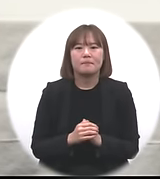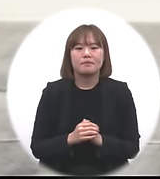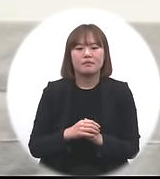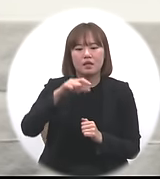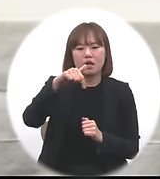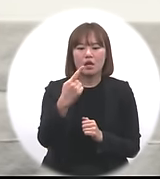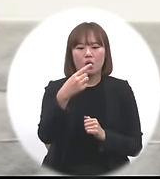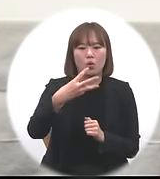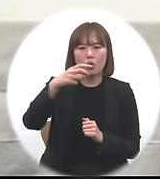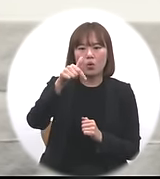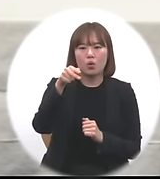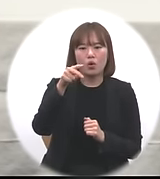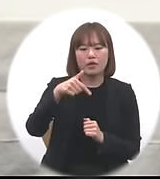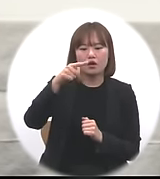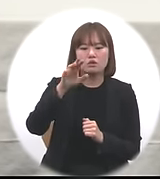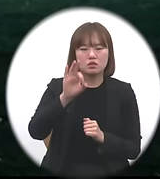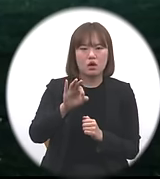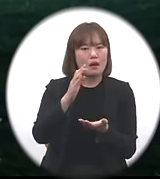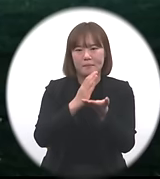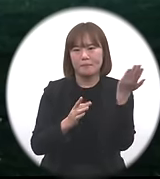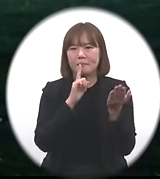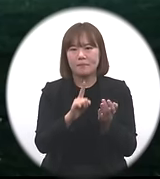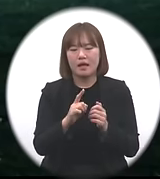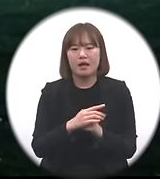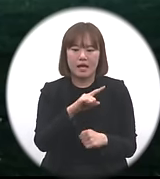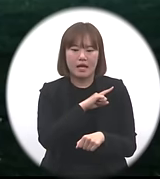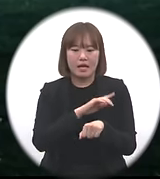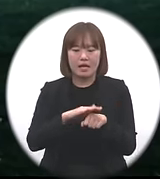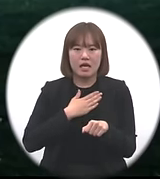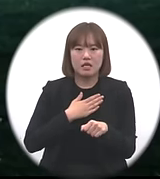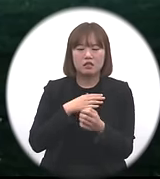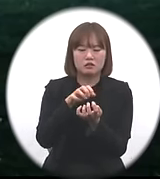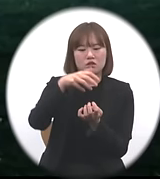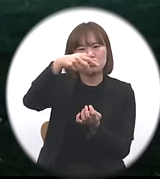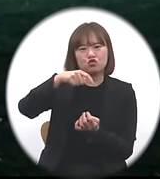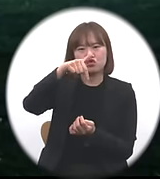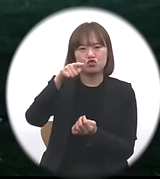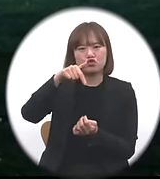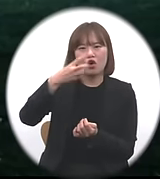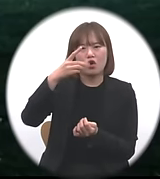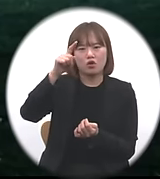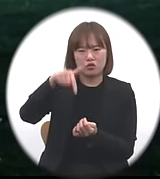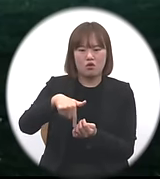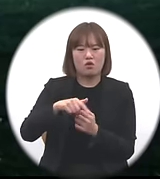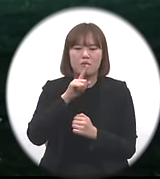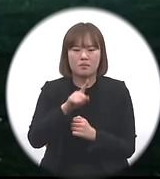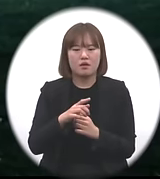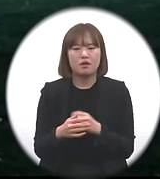맞는 부정교합이라고 그래요. 이거를 골격성 부정교합이라고 그럽니다. 이 중에 제일 잘 아시는 건